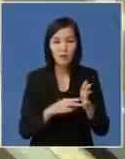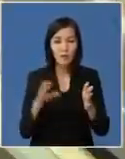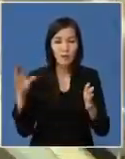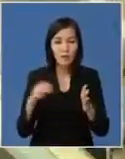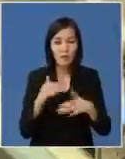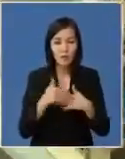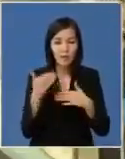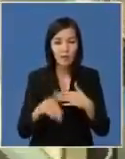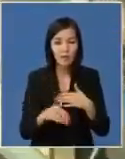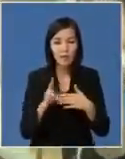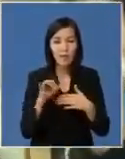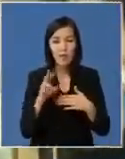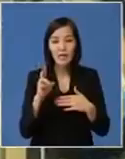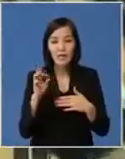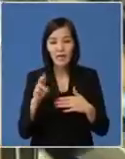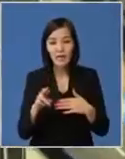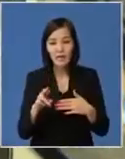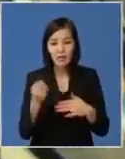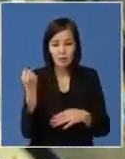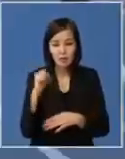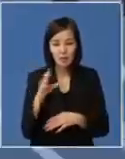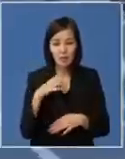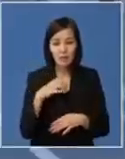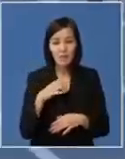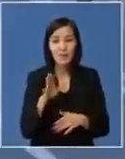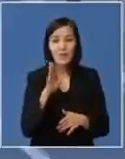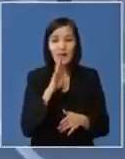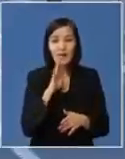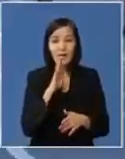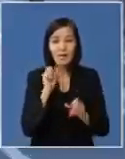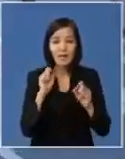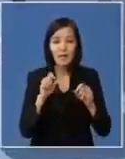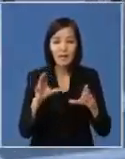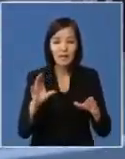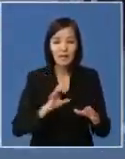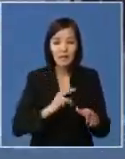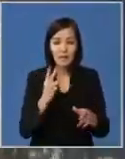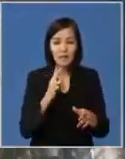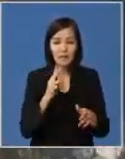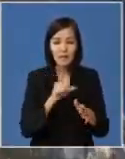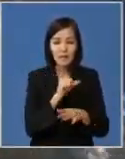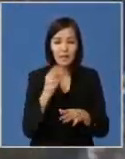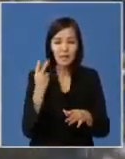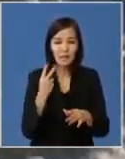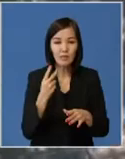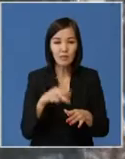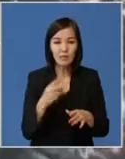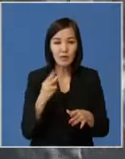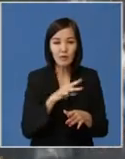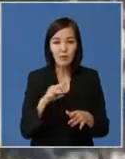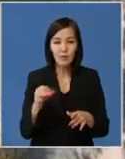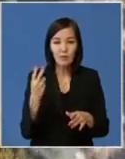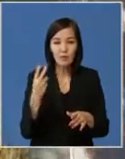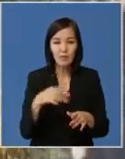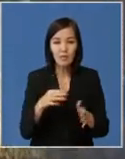кейін келген кениялық Джеффри Камворор еленді. Әйелдер арасында алтын медаль 2 сағат 22 минут 48 секундта жүгіріп